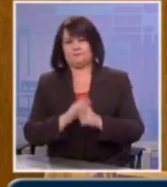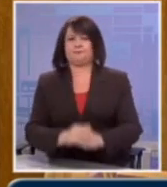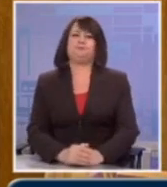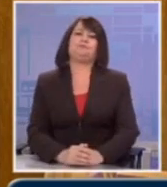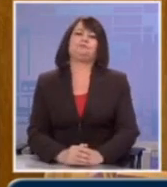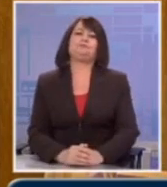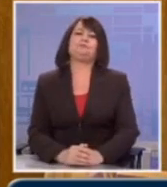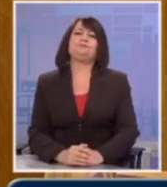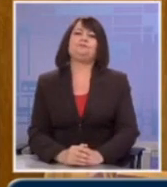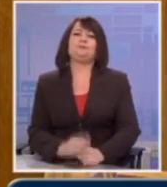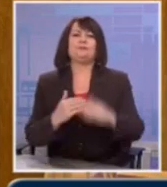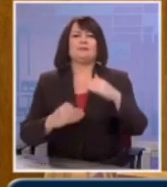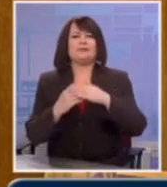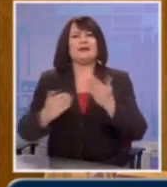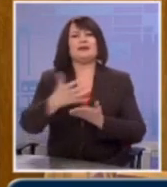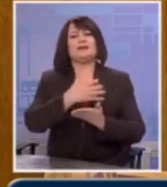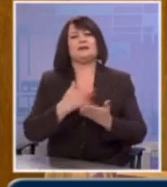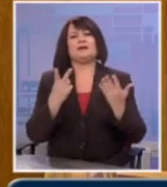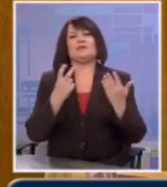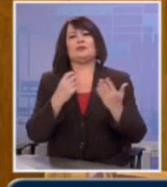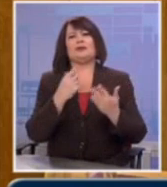έχει εισόδημα πάνω από